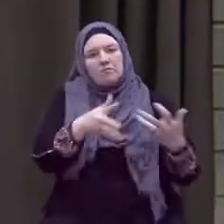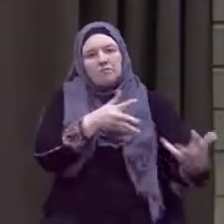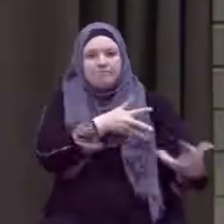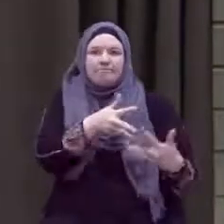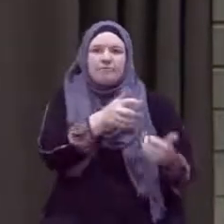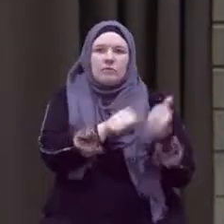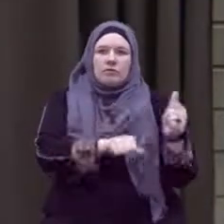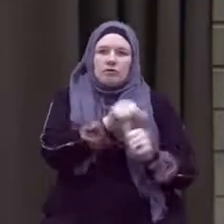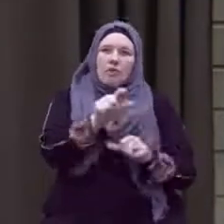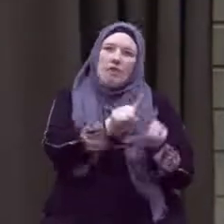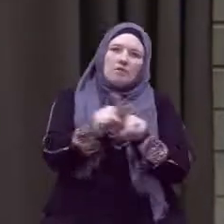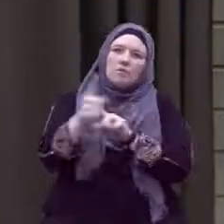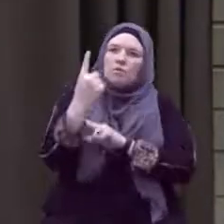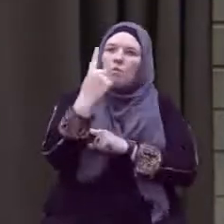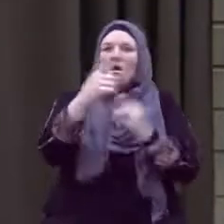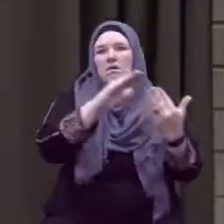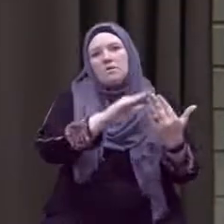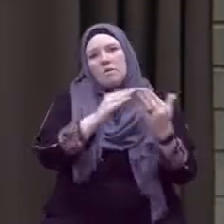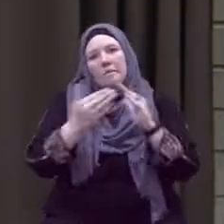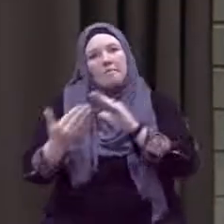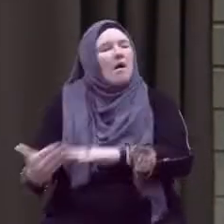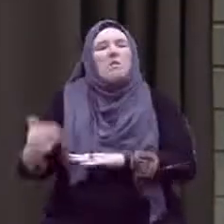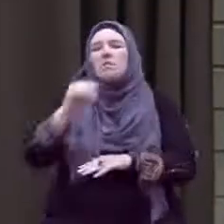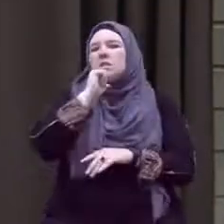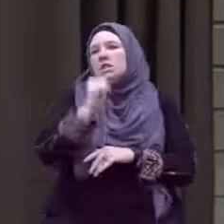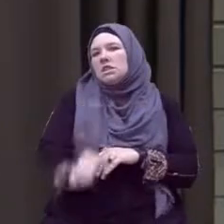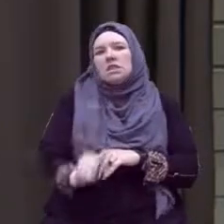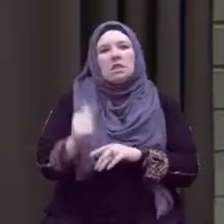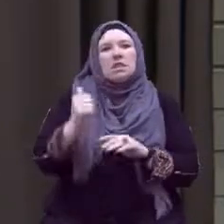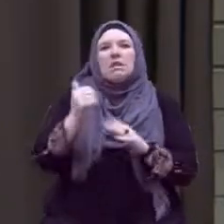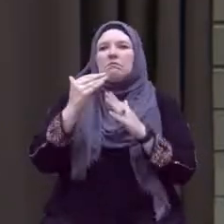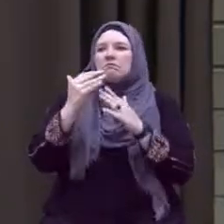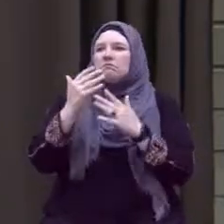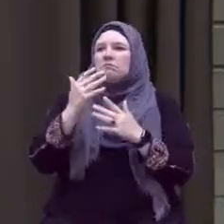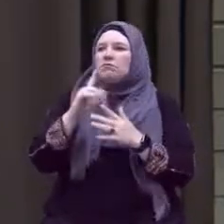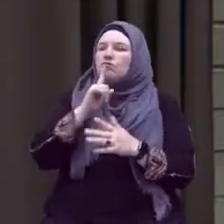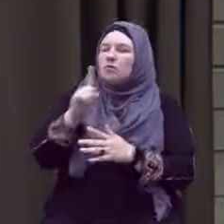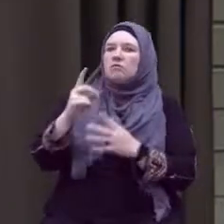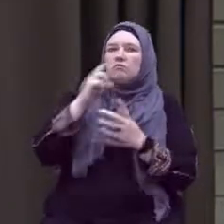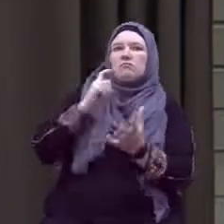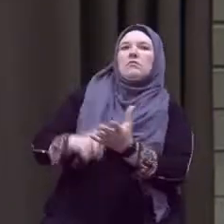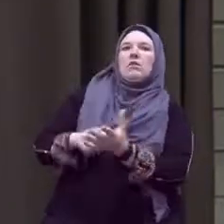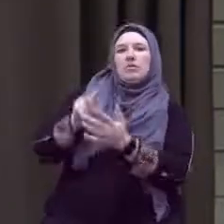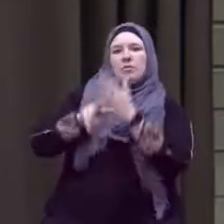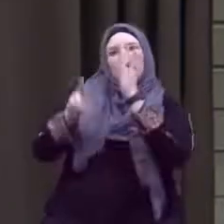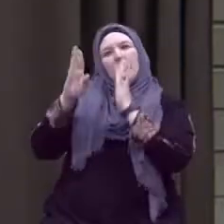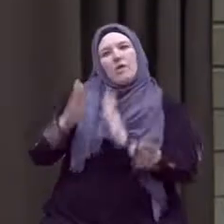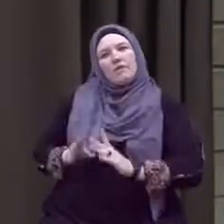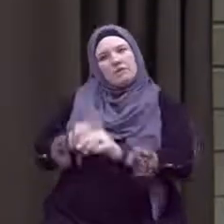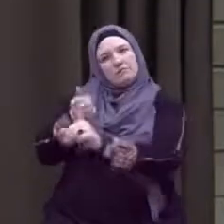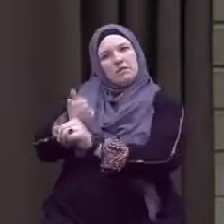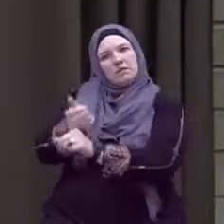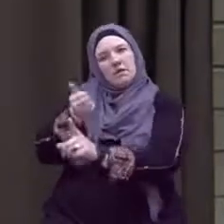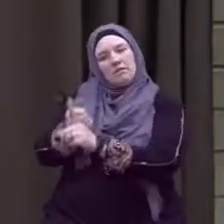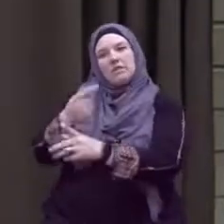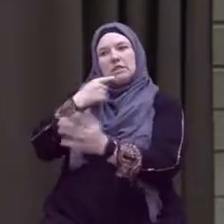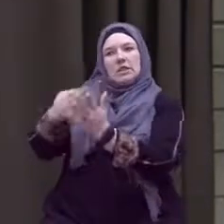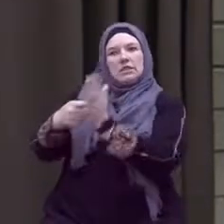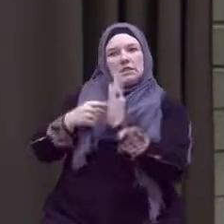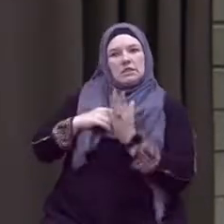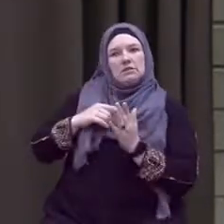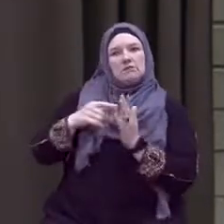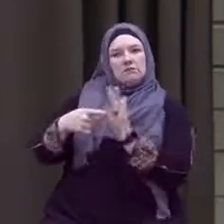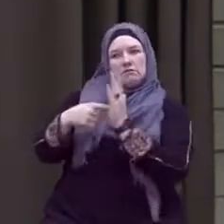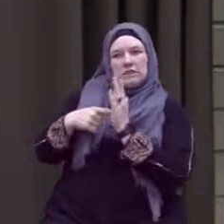one ummah. We did not appreciate the Prophet ﷺ telling us that the example of the